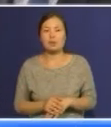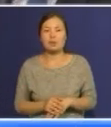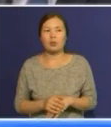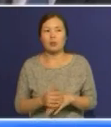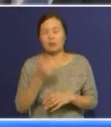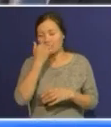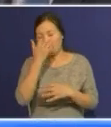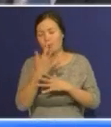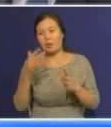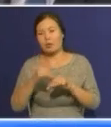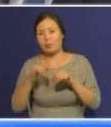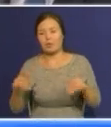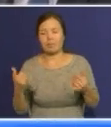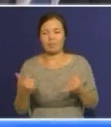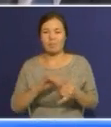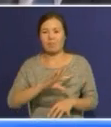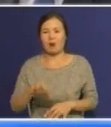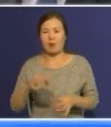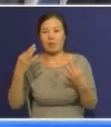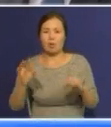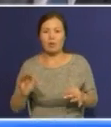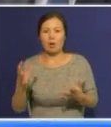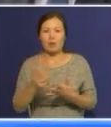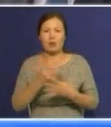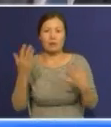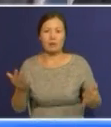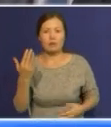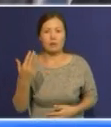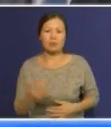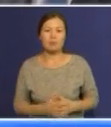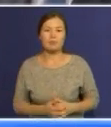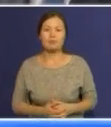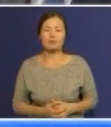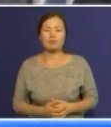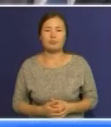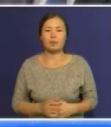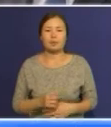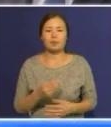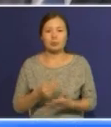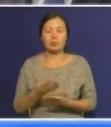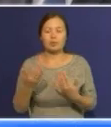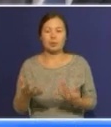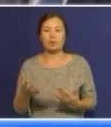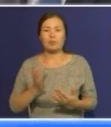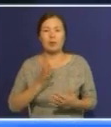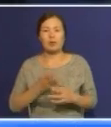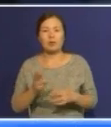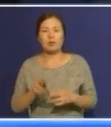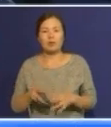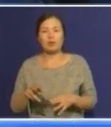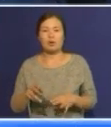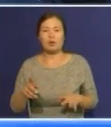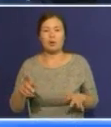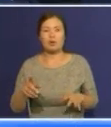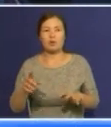Өнеріміз қарыштап келеді. Барлығы тәуелсіздіктің жемісі ғой, Нұрсұлтан аға. Үлкен құндылығымыз, үлкен байлығымыз,